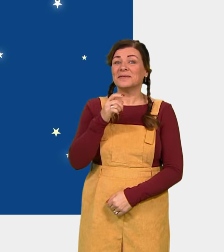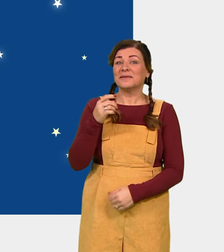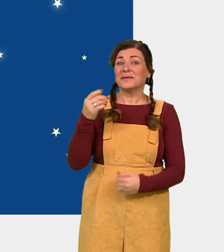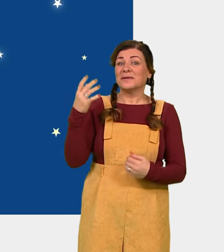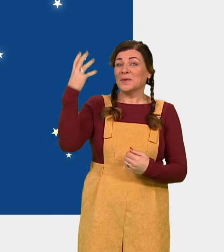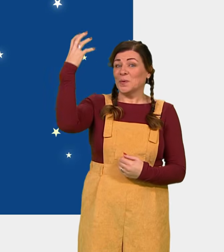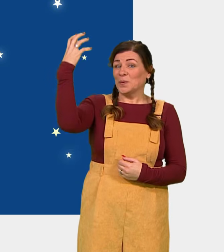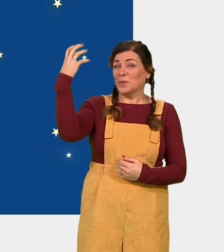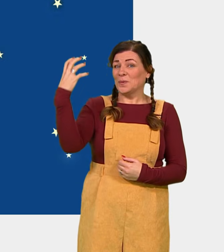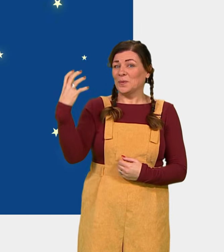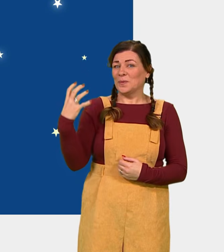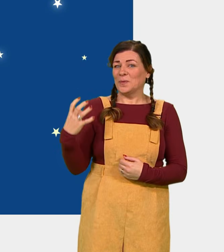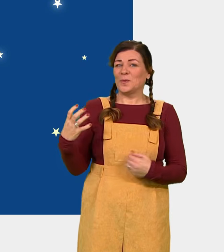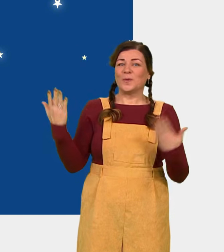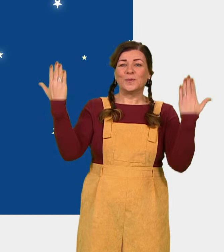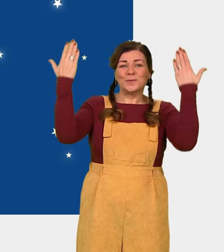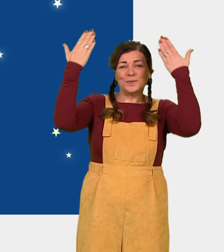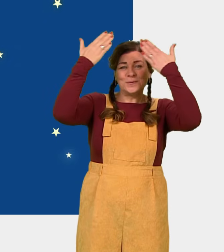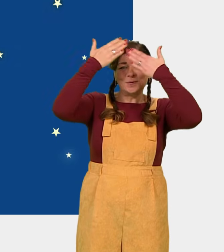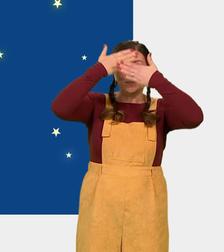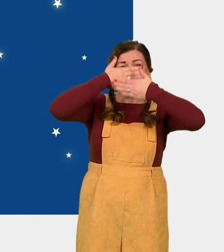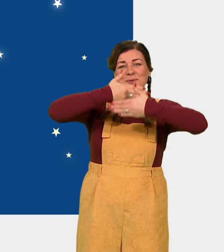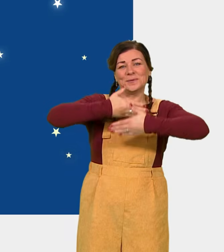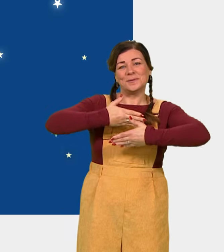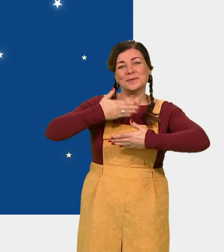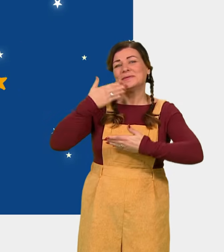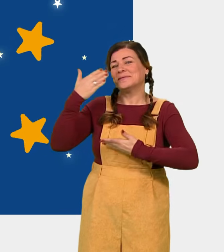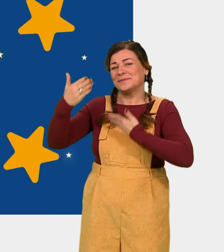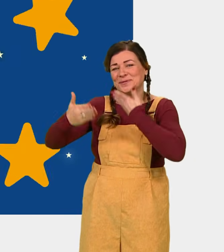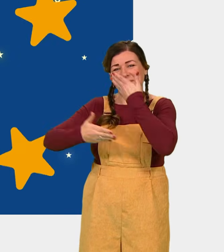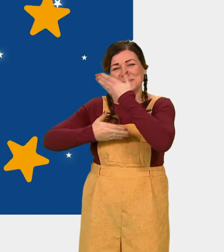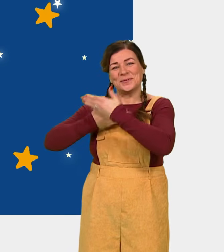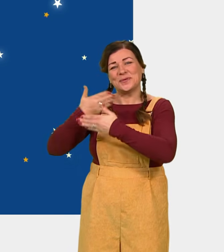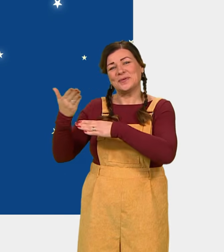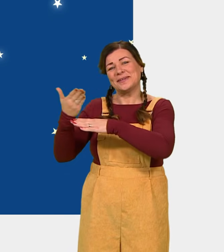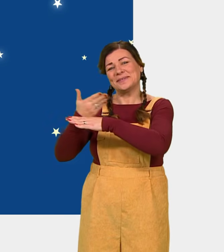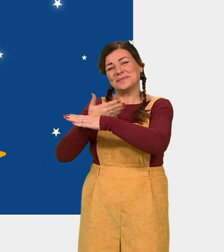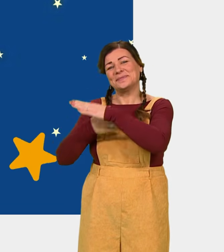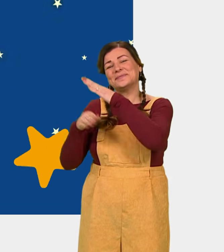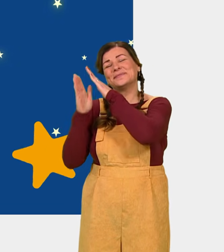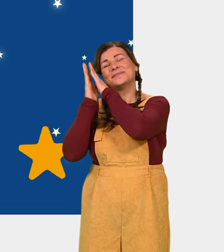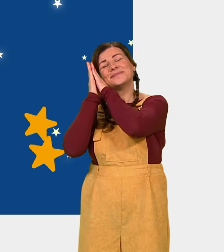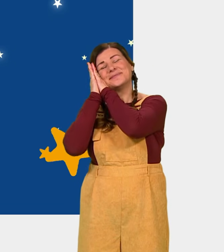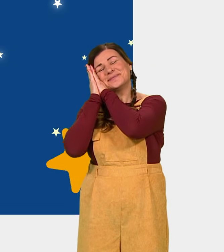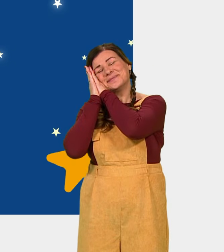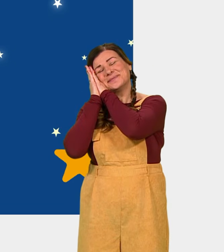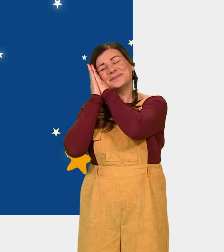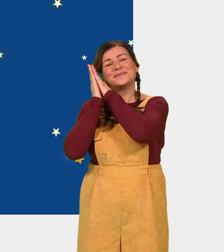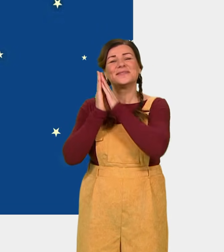Mae'r haul yn mynd i'w wely, mae'n amser i ni gael stori fach